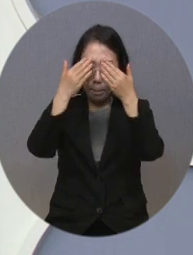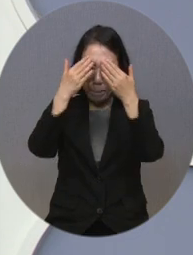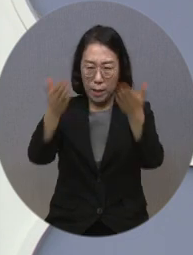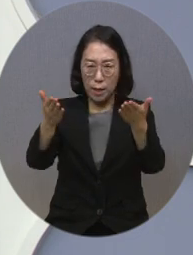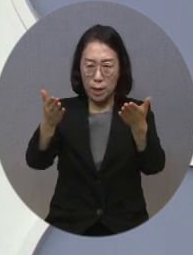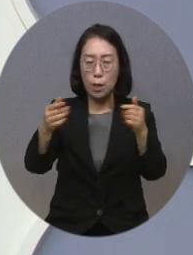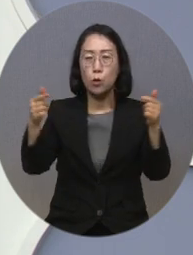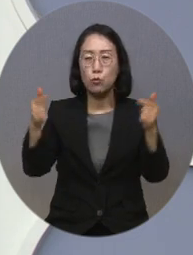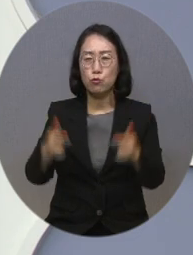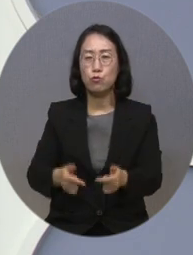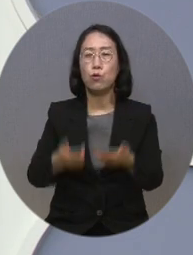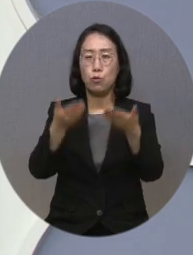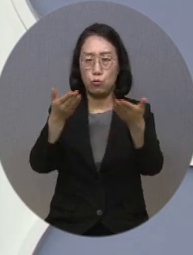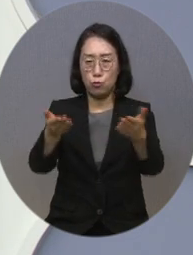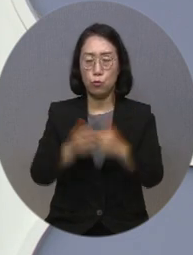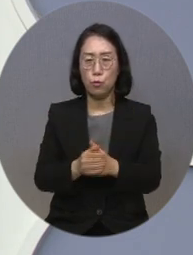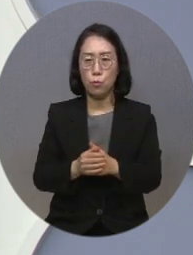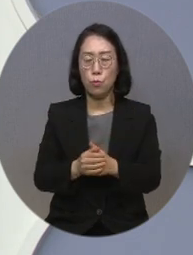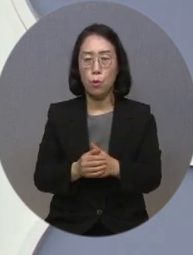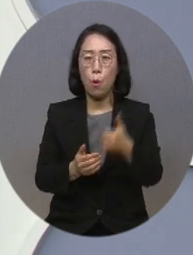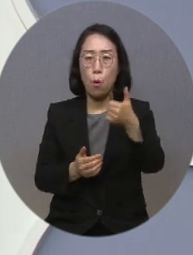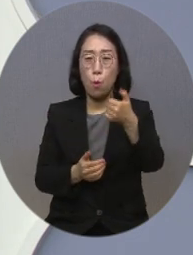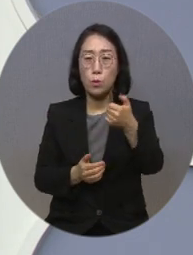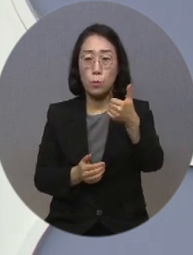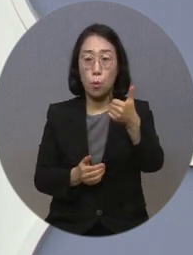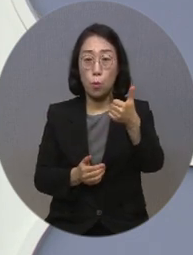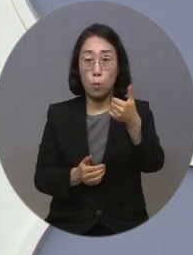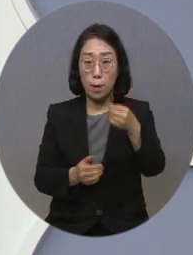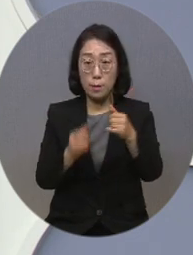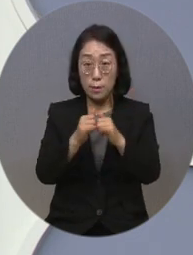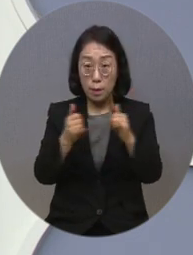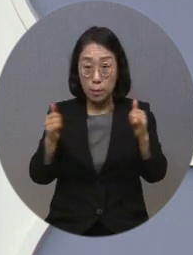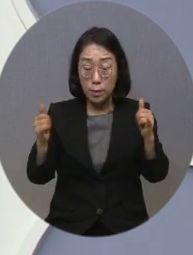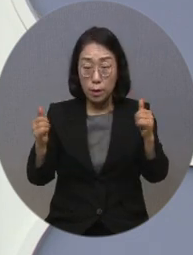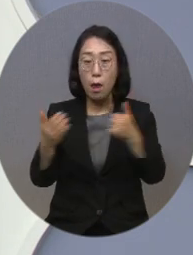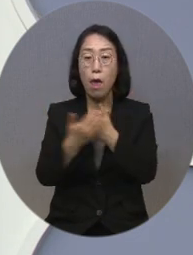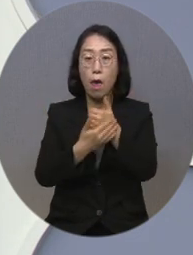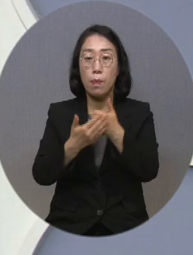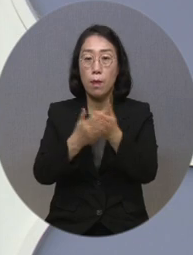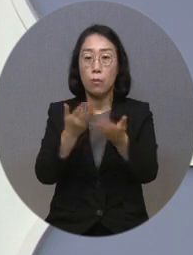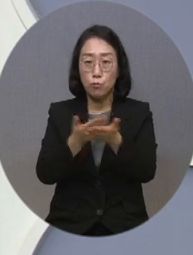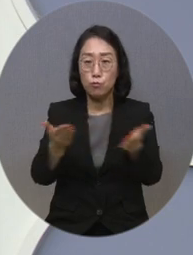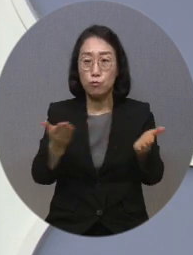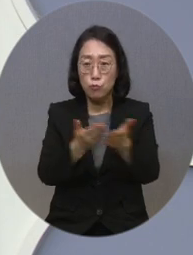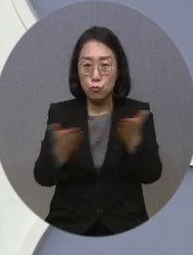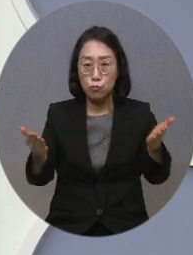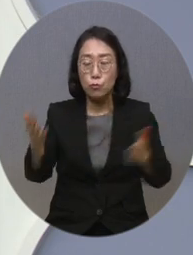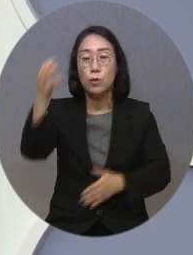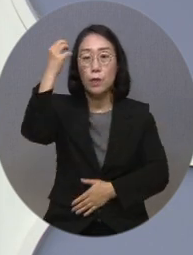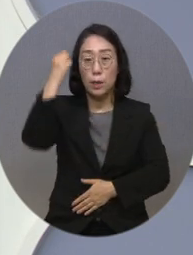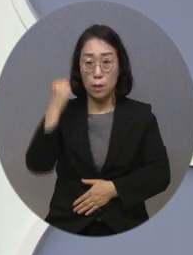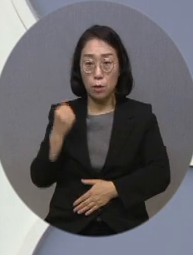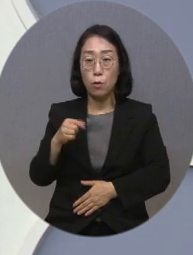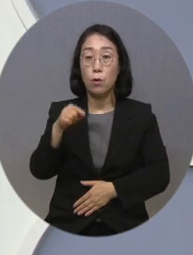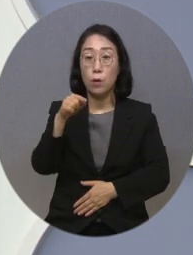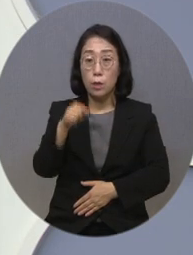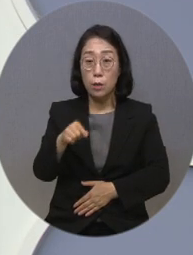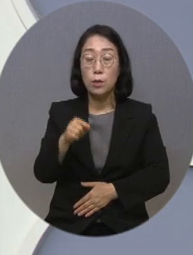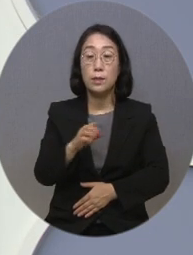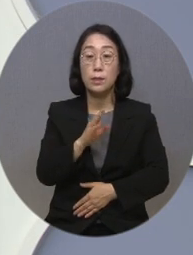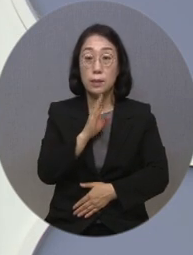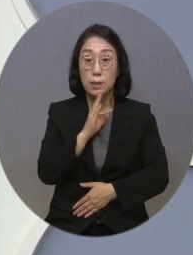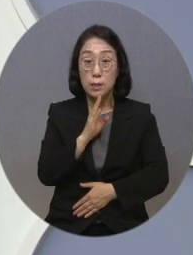예. 한 55만 명 이상이 그 혜택을 본 것으로 제가 기억을 하고 있는데 이런